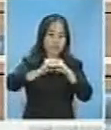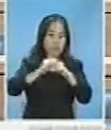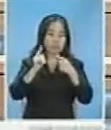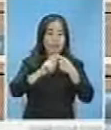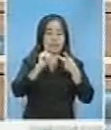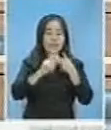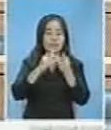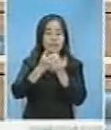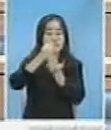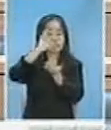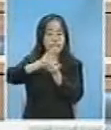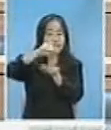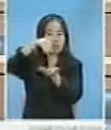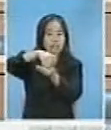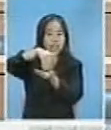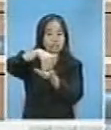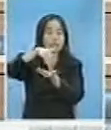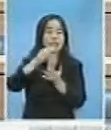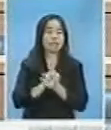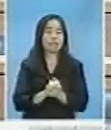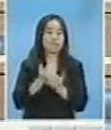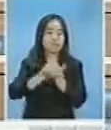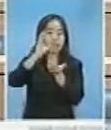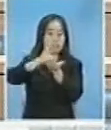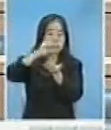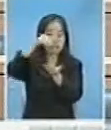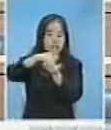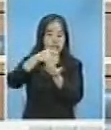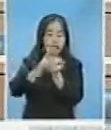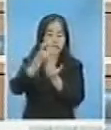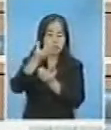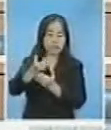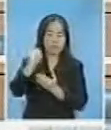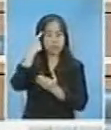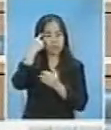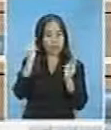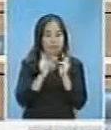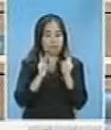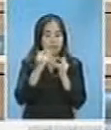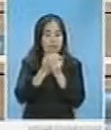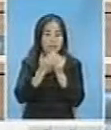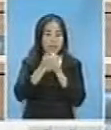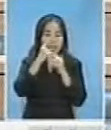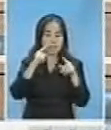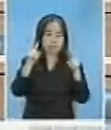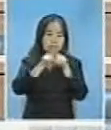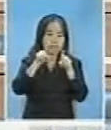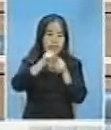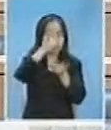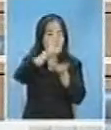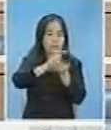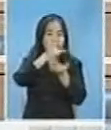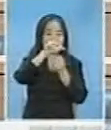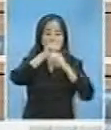าณงบกลางนะครับที่ท่านเอาลงไปผมกลัวจะซ้ำซ้อนกับงบประมาณของหน่วยงาน